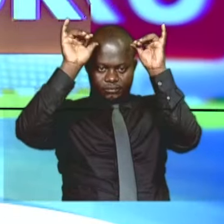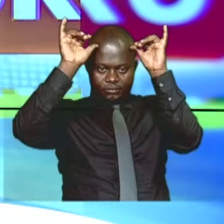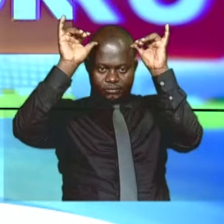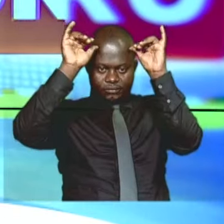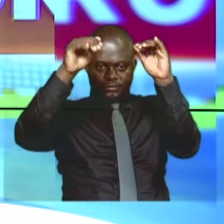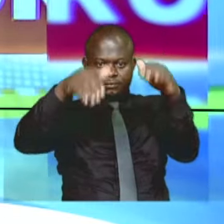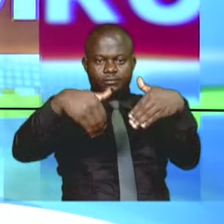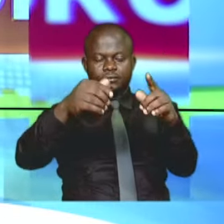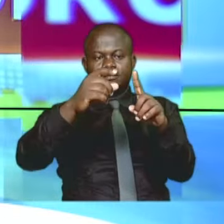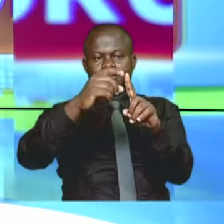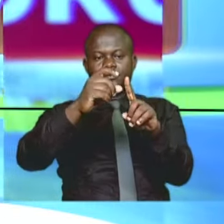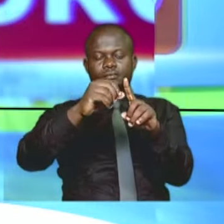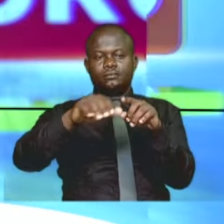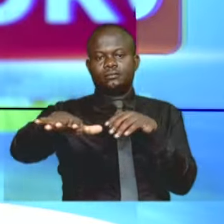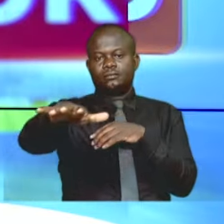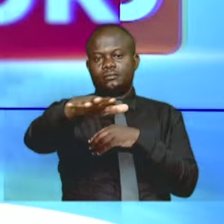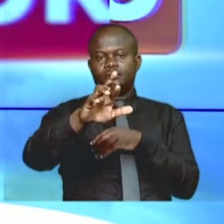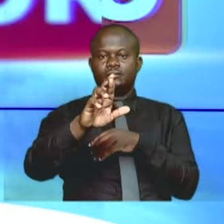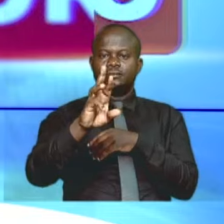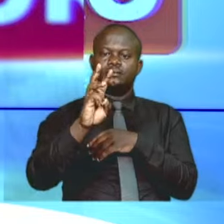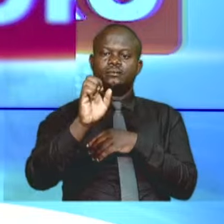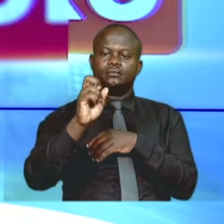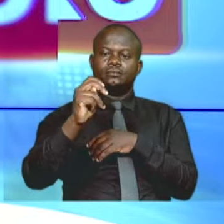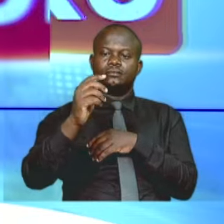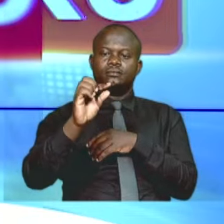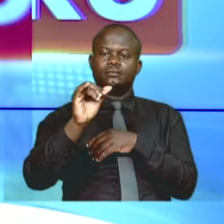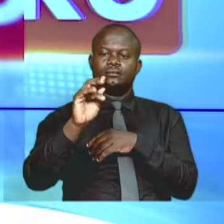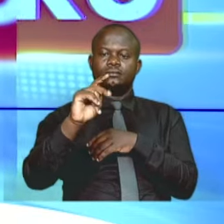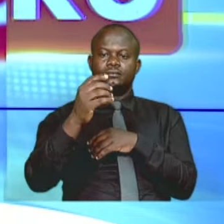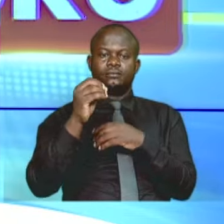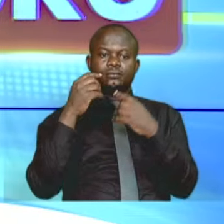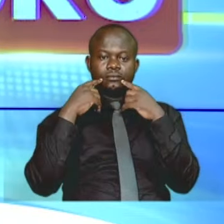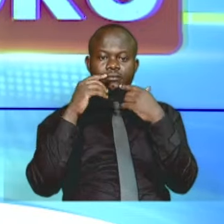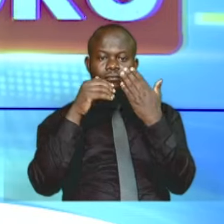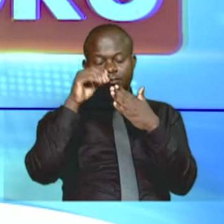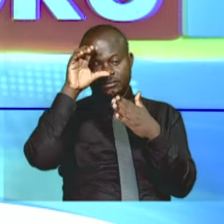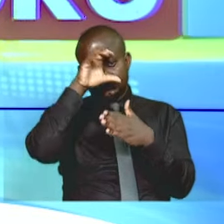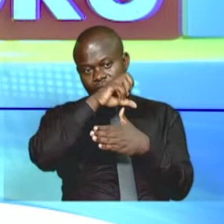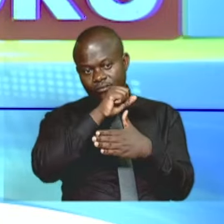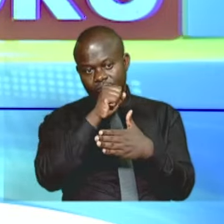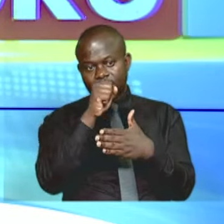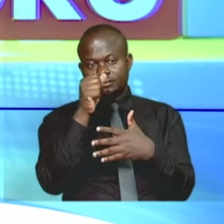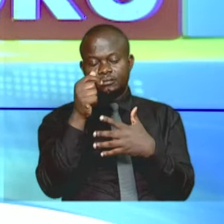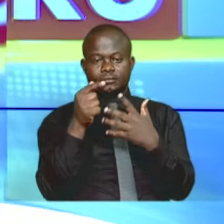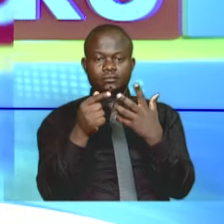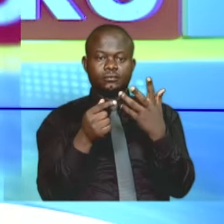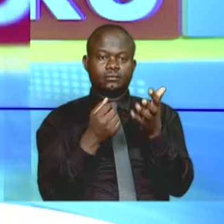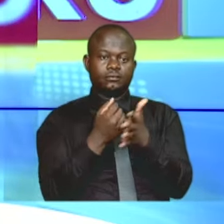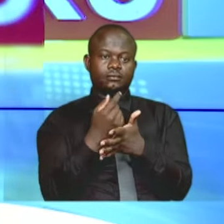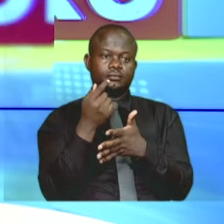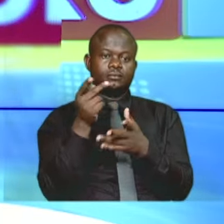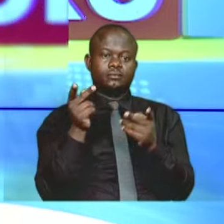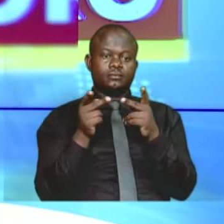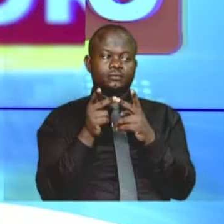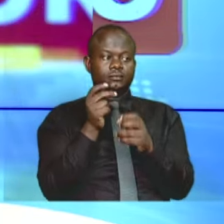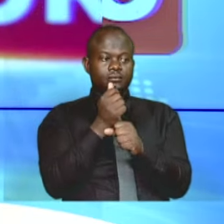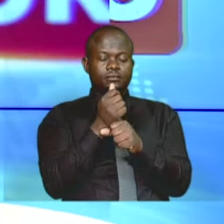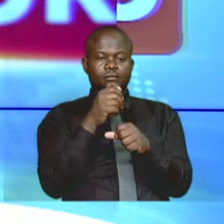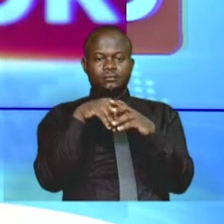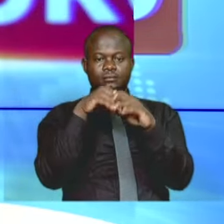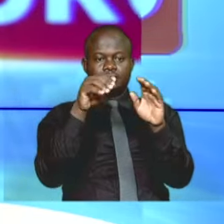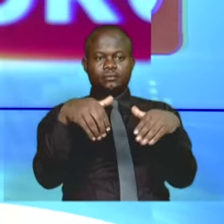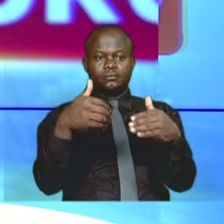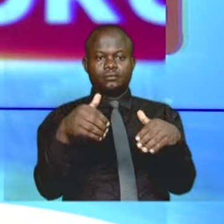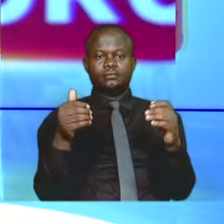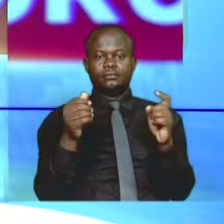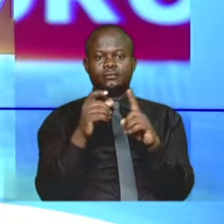Abahinzi b'umuceri mu gishanga cya Rwangingo bo baravuga ko bari guhura n'igihombo baterwa n'uko iki gishanga bakora mu buhinzi bwabo bw'umuceri